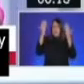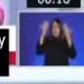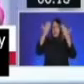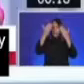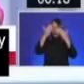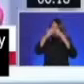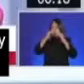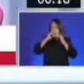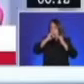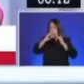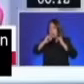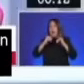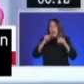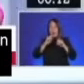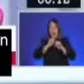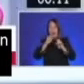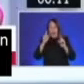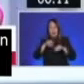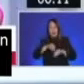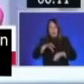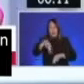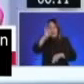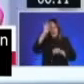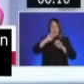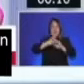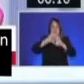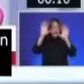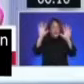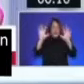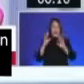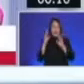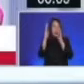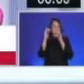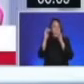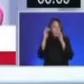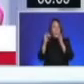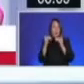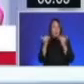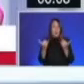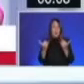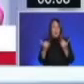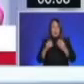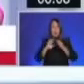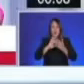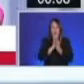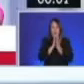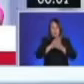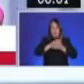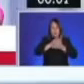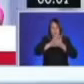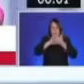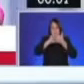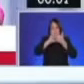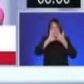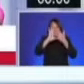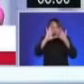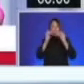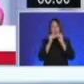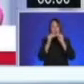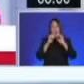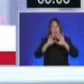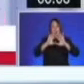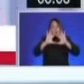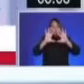may kaliwanagan. Pag-asa ang nagtutulak sa atin para makita natin na ngayon lumiliwanag na, ngayon liliwanag